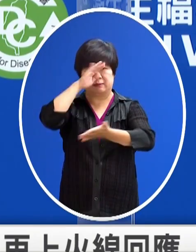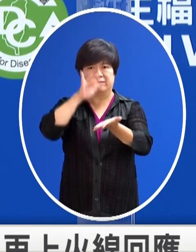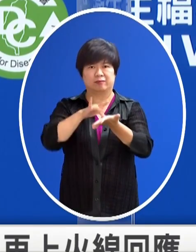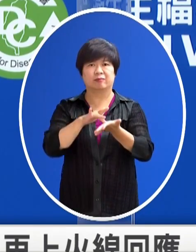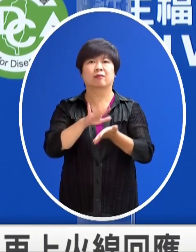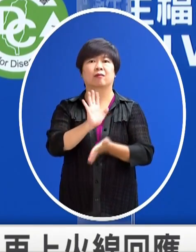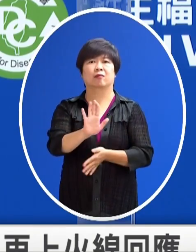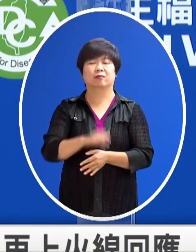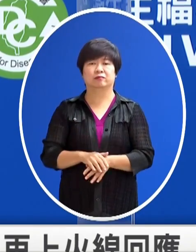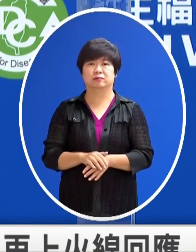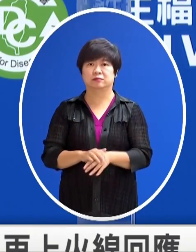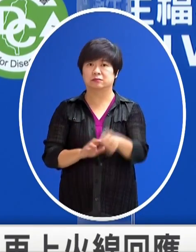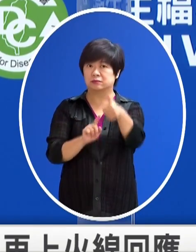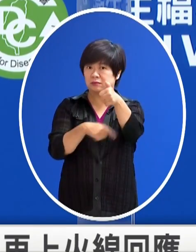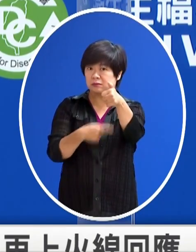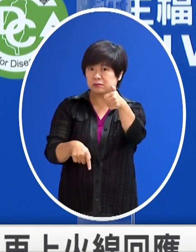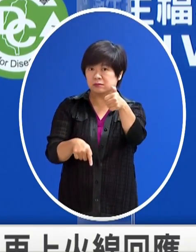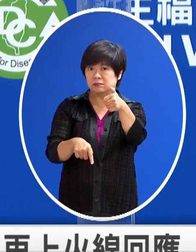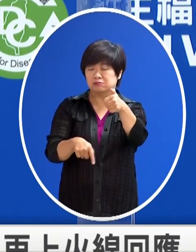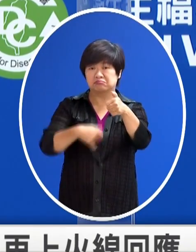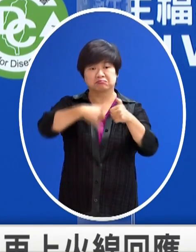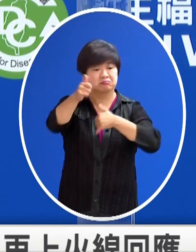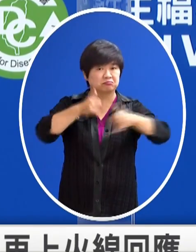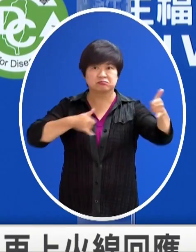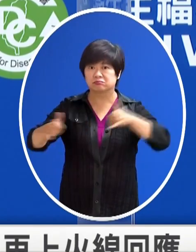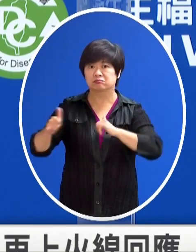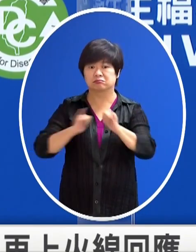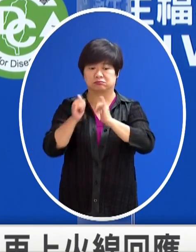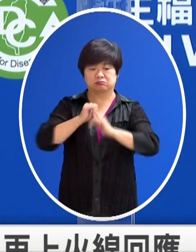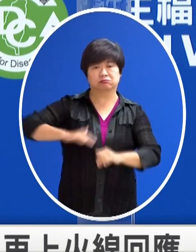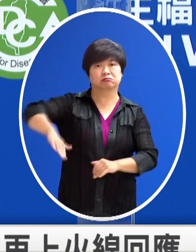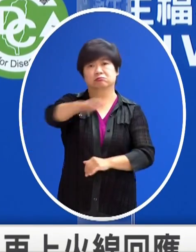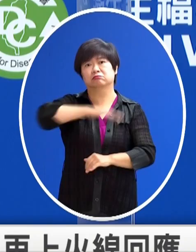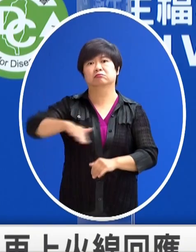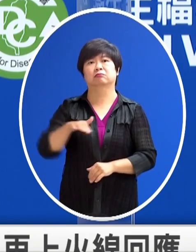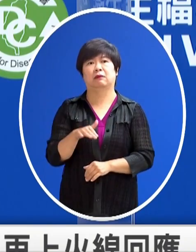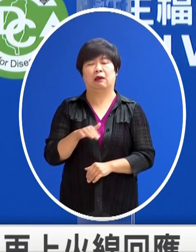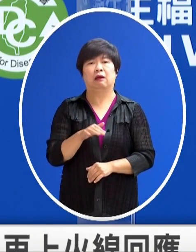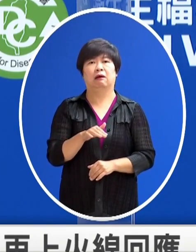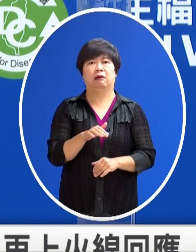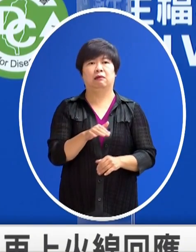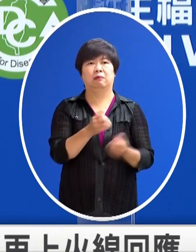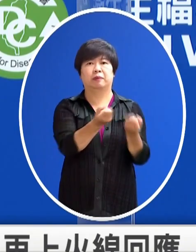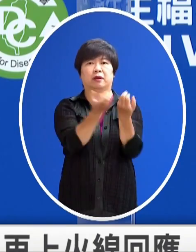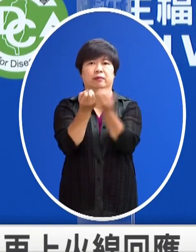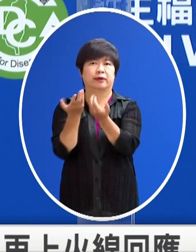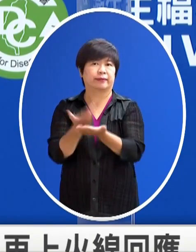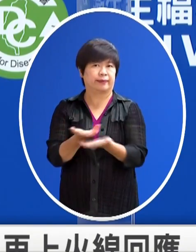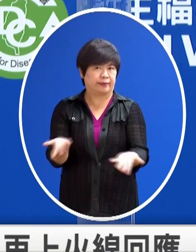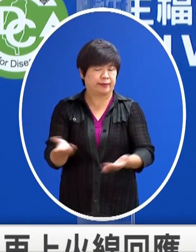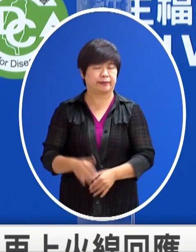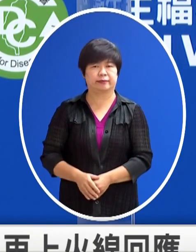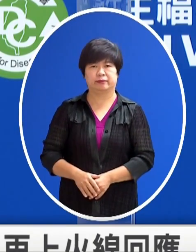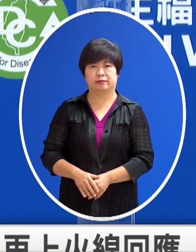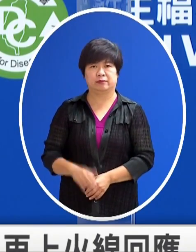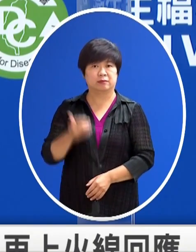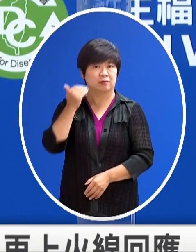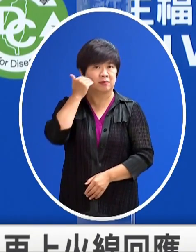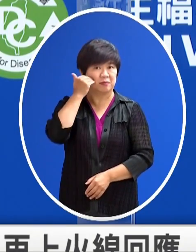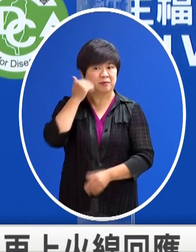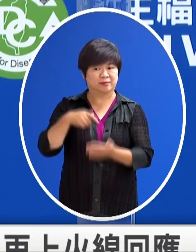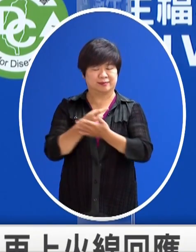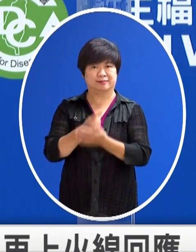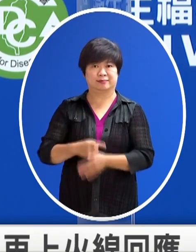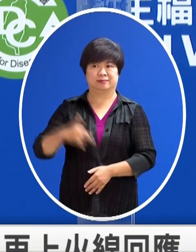性这50个就会在社区里面啪啪照。所以单纯讲说如果只有做入境的